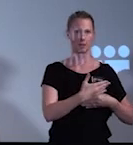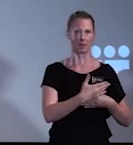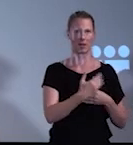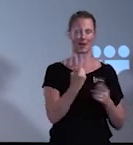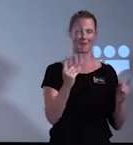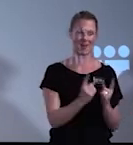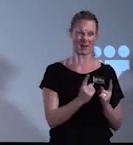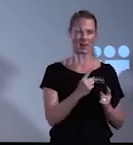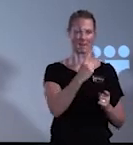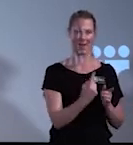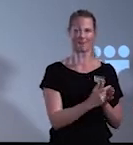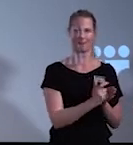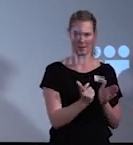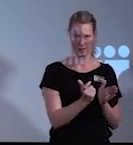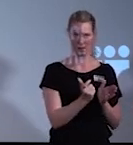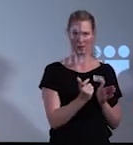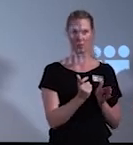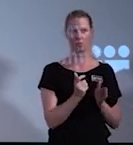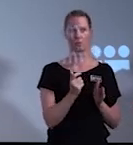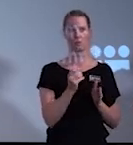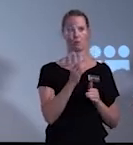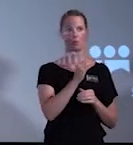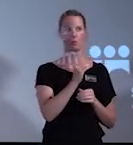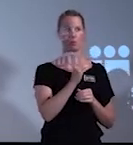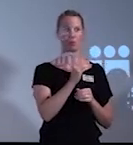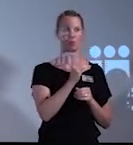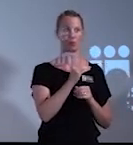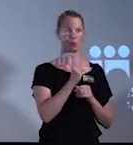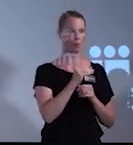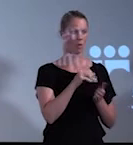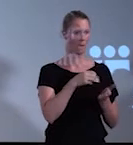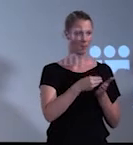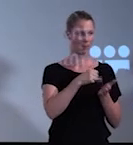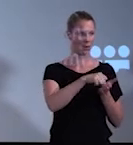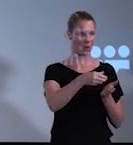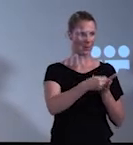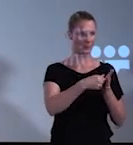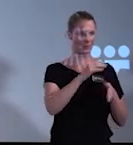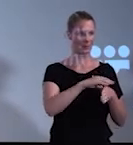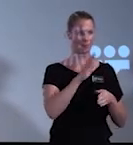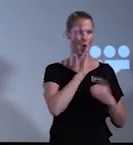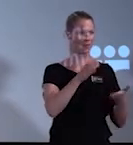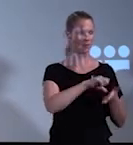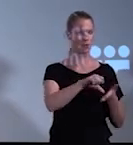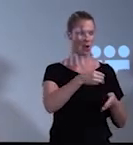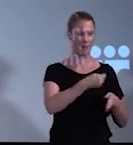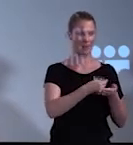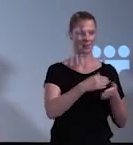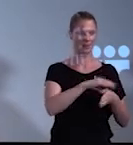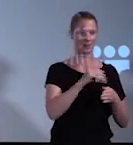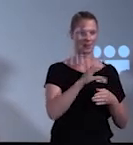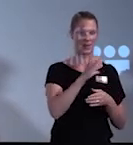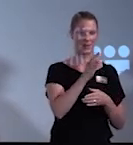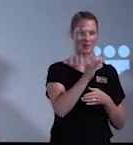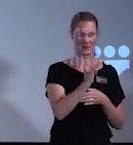fem föreställningar eller färre per vecka. Och de har varit befriade för att betala in pengar till Svenska Filminstitutet. De övriga biograferna är röda och anledningen till att det